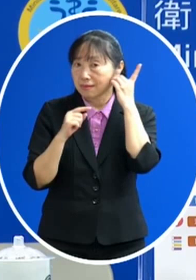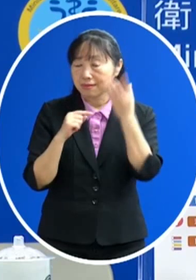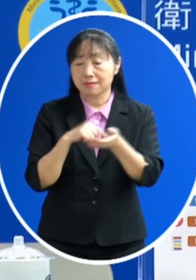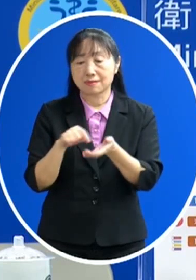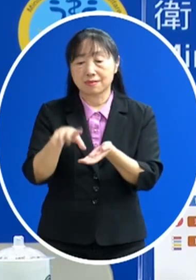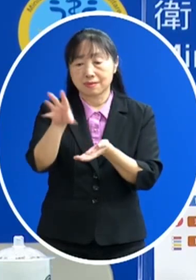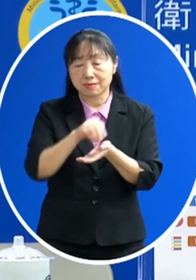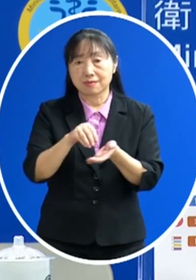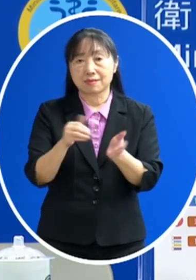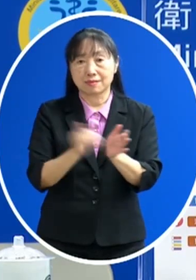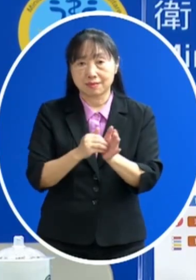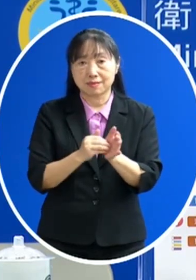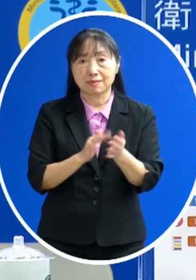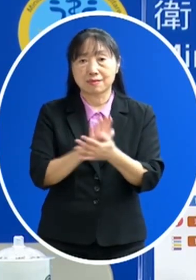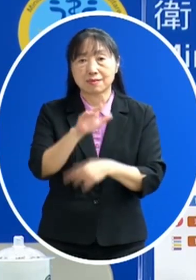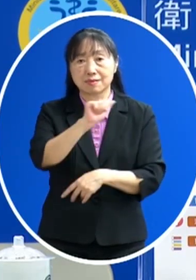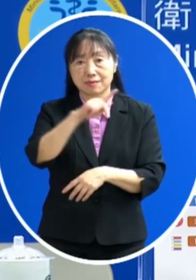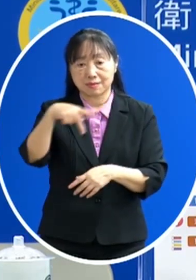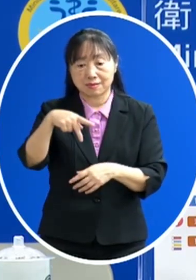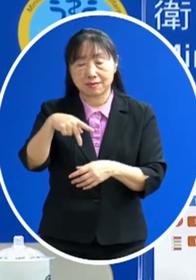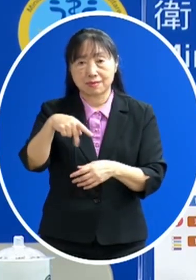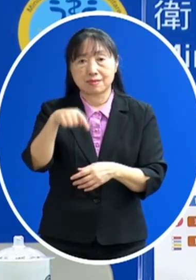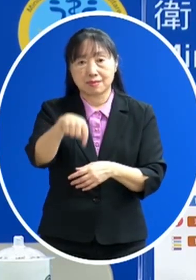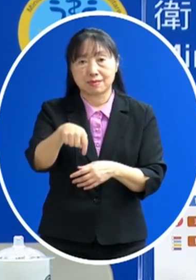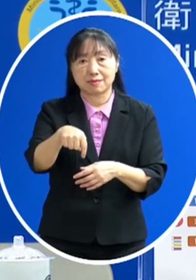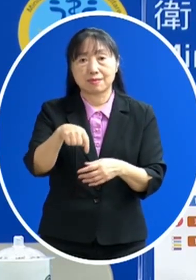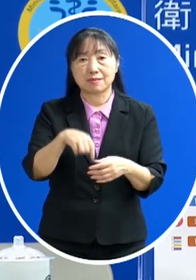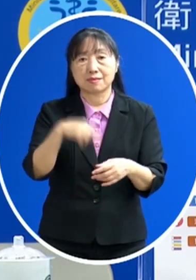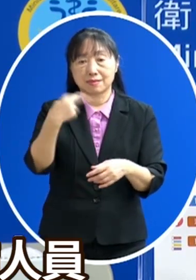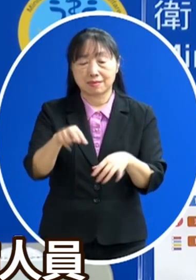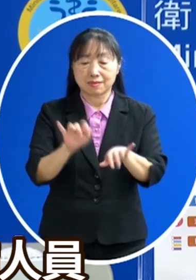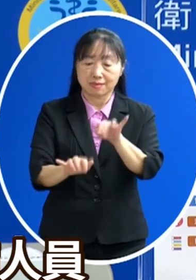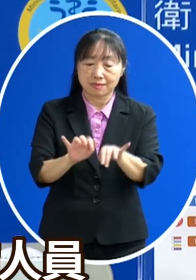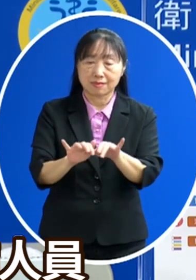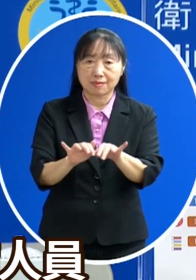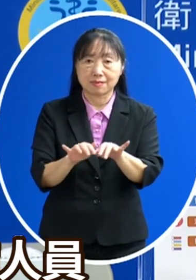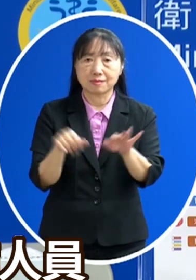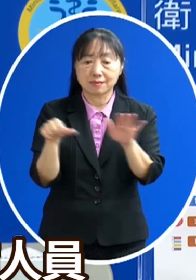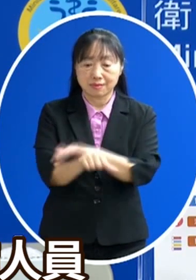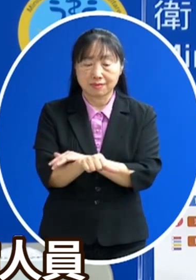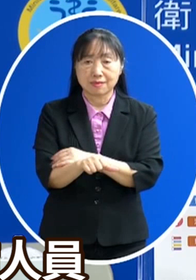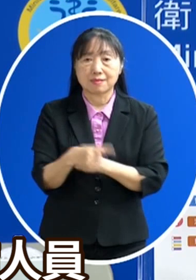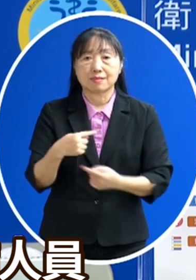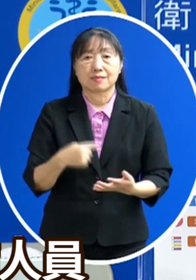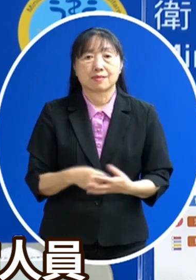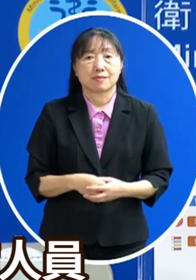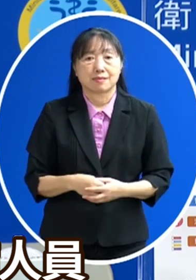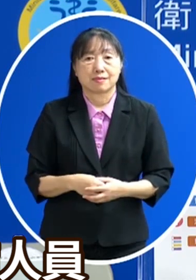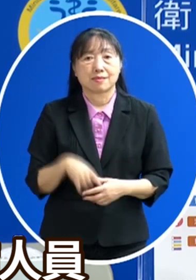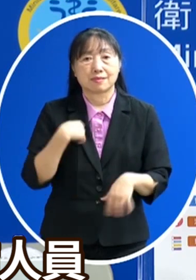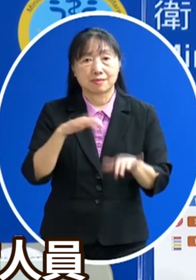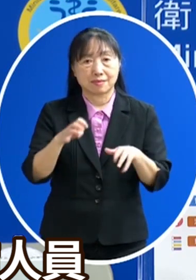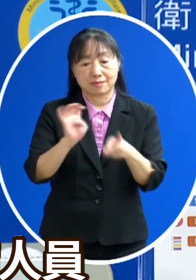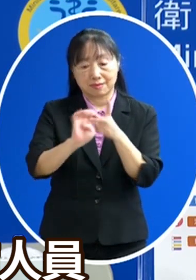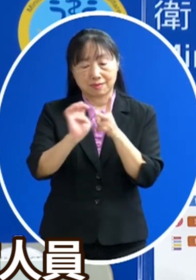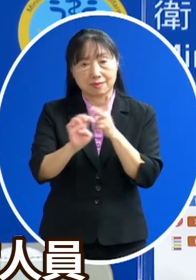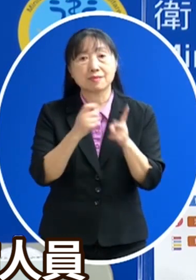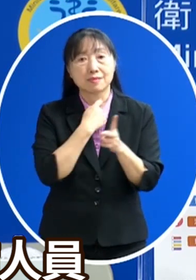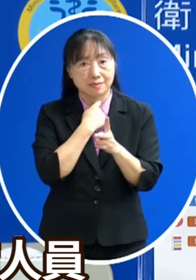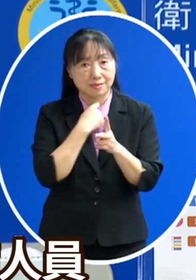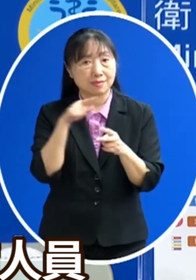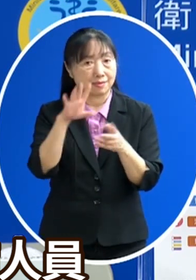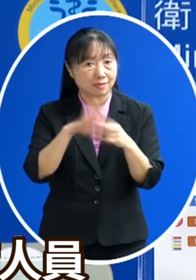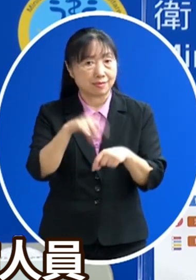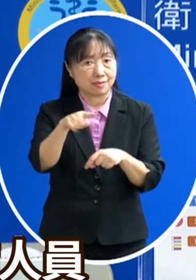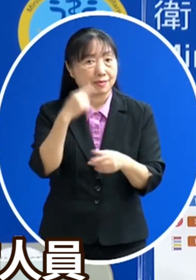下载这个 app。app 下载之后呢，就登录，登录要输入你的一个email， 它会通知你